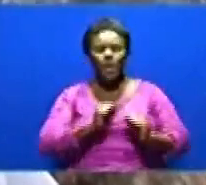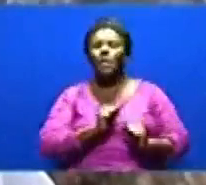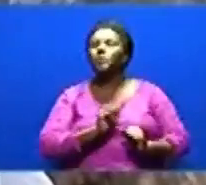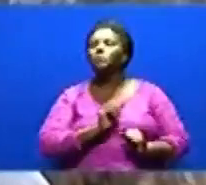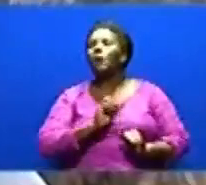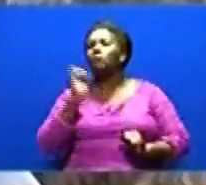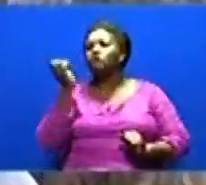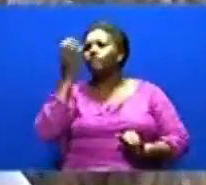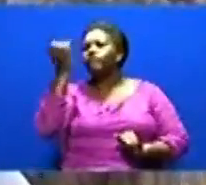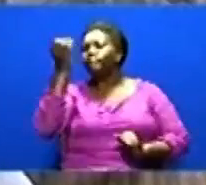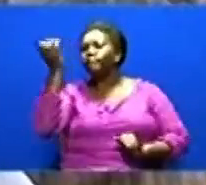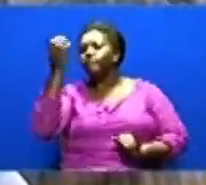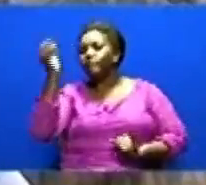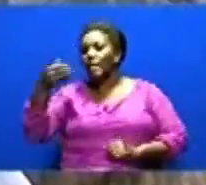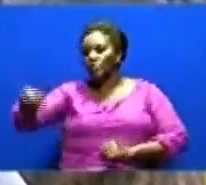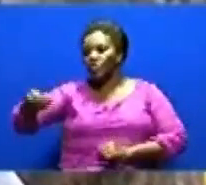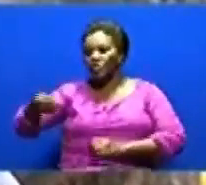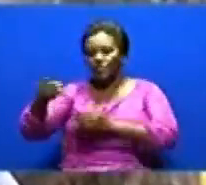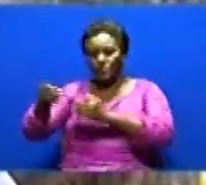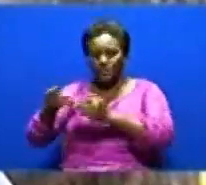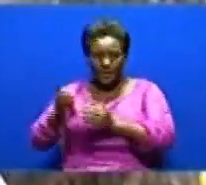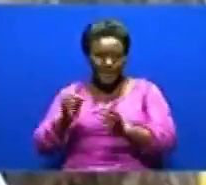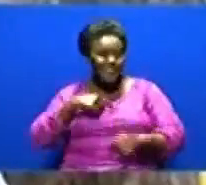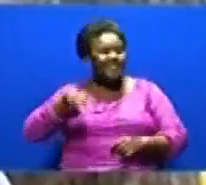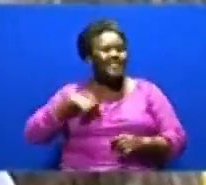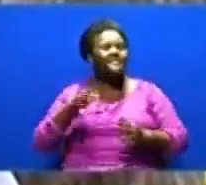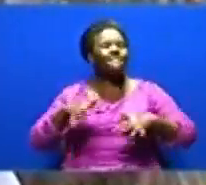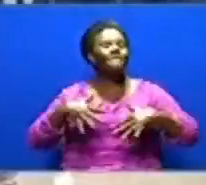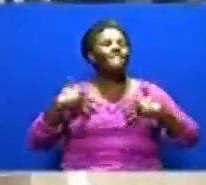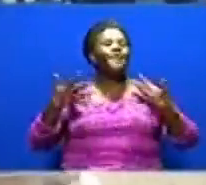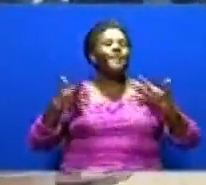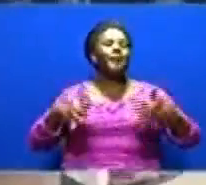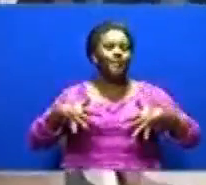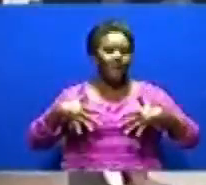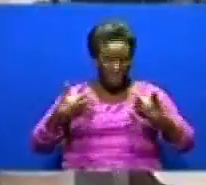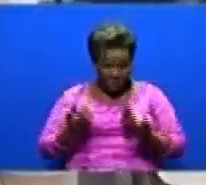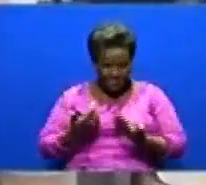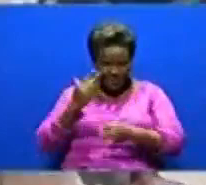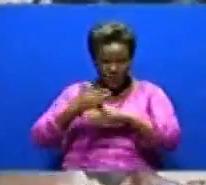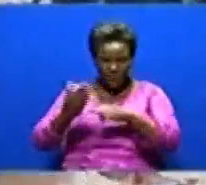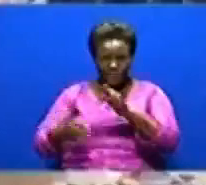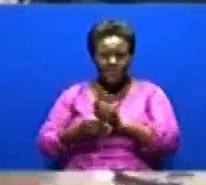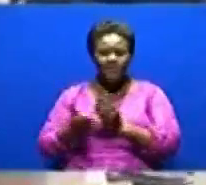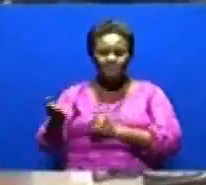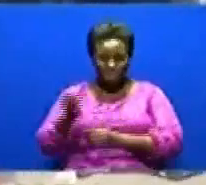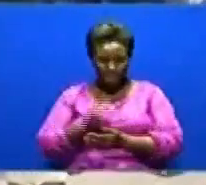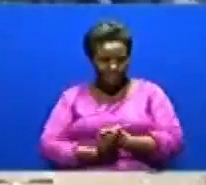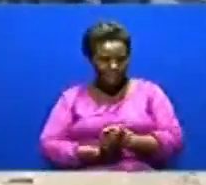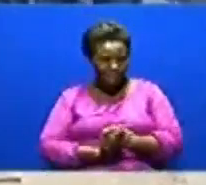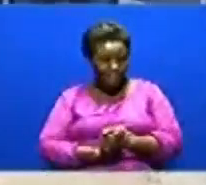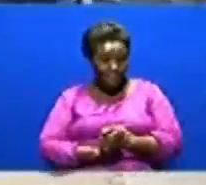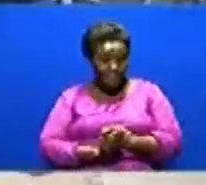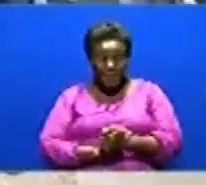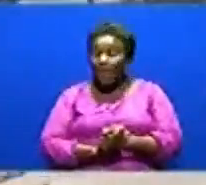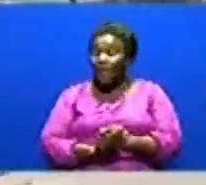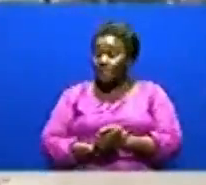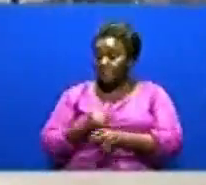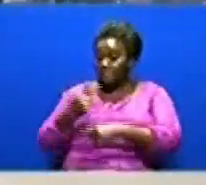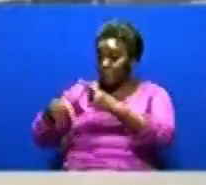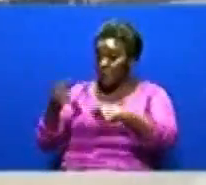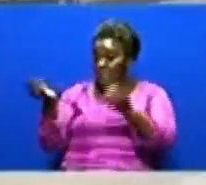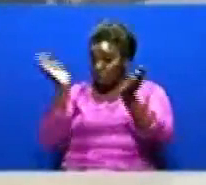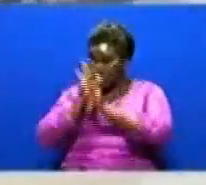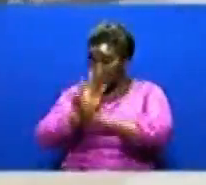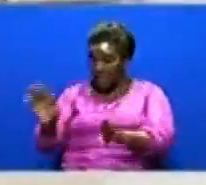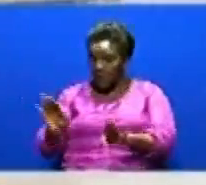tulikuwa ni wakulima, ni shida. Lakini tumefurahi sana. Kukamilika kwa mradi huo kutawanufaisha wananchi wapatao